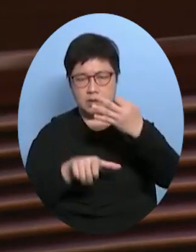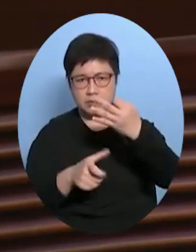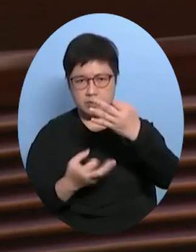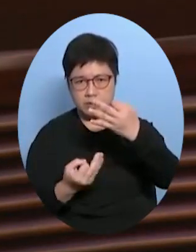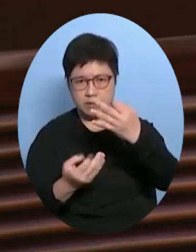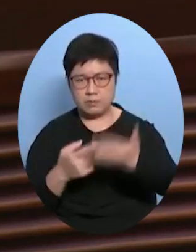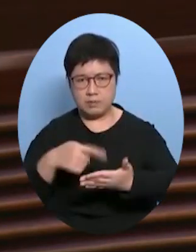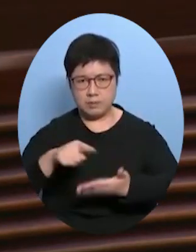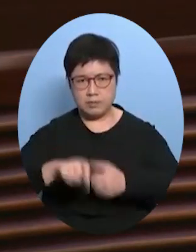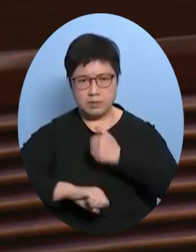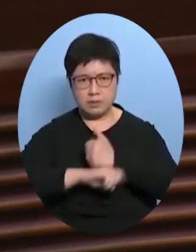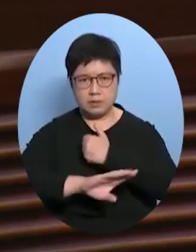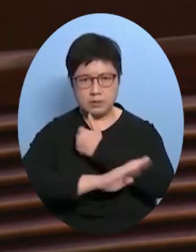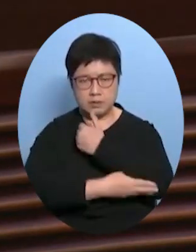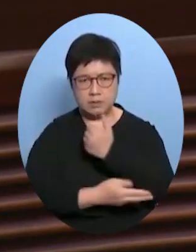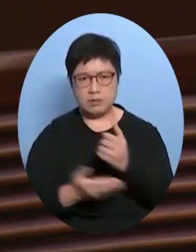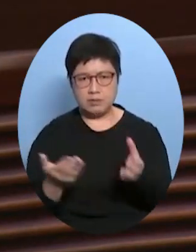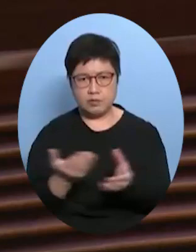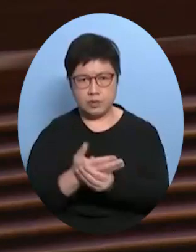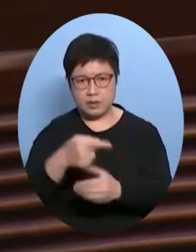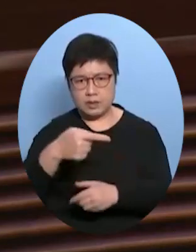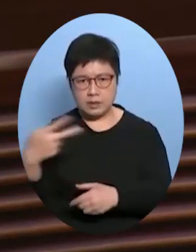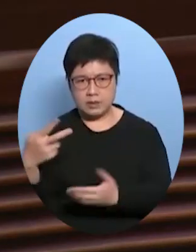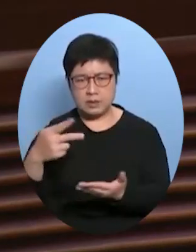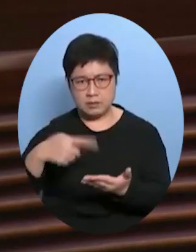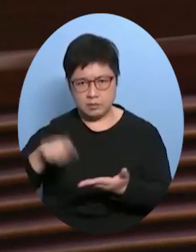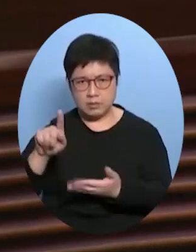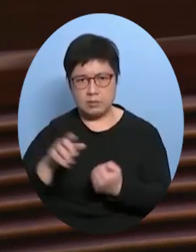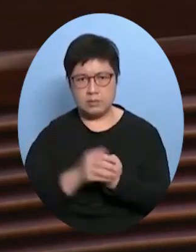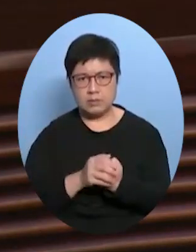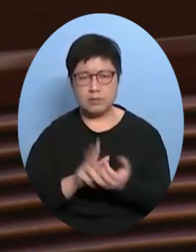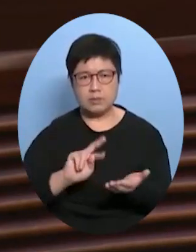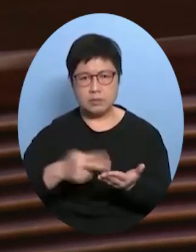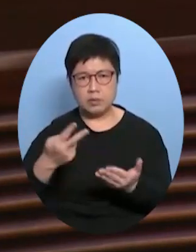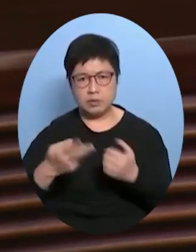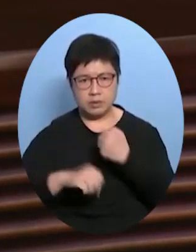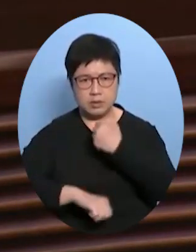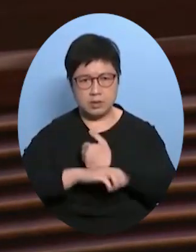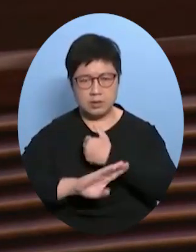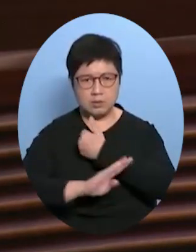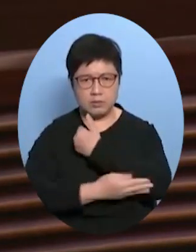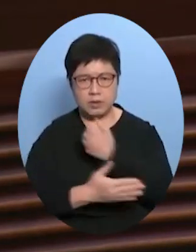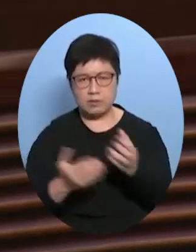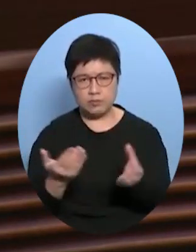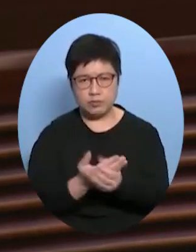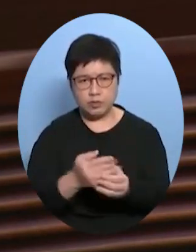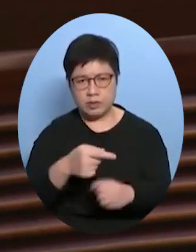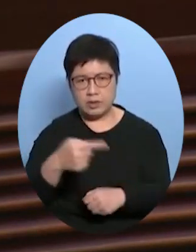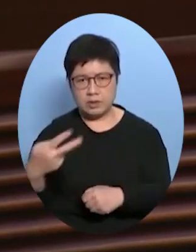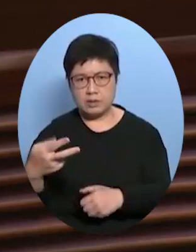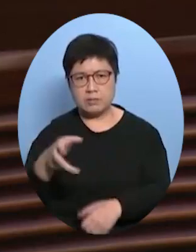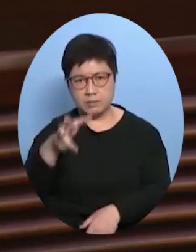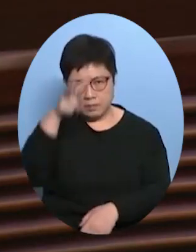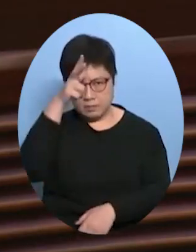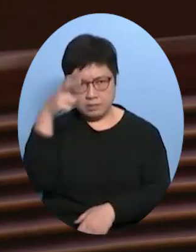修訂的《基本法》附件一和附件二，根據經修訂的《基本法》附件一和附件二，行政長